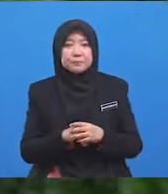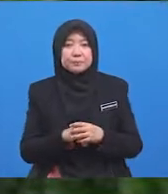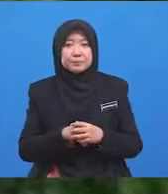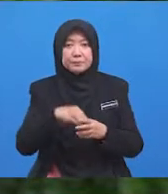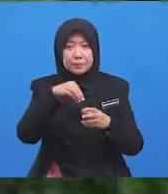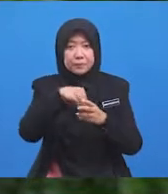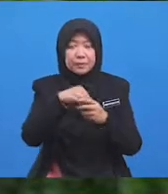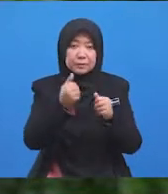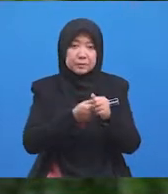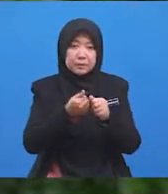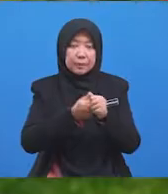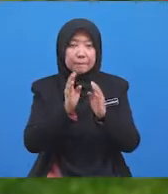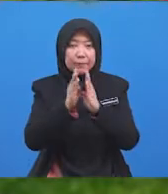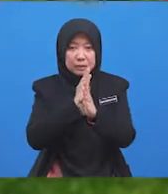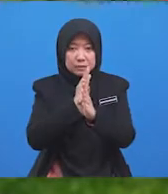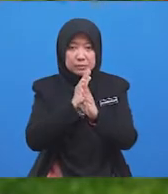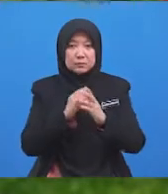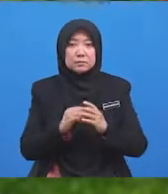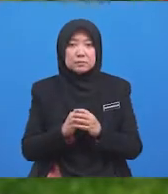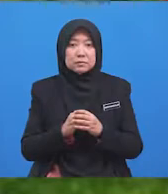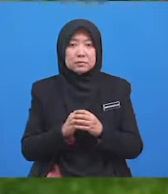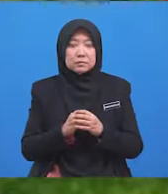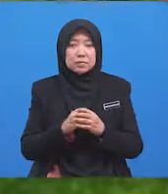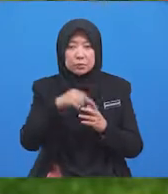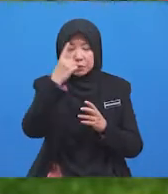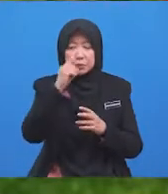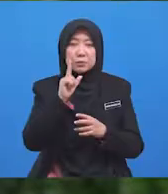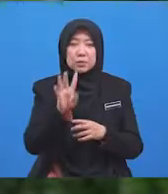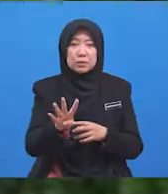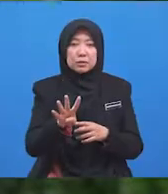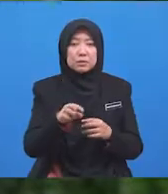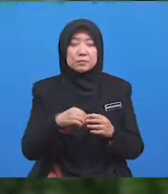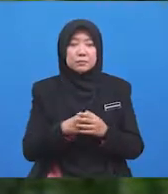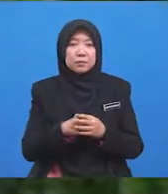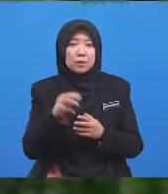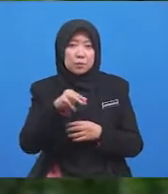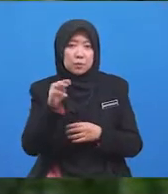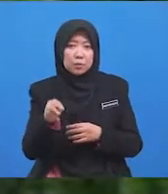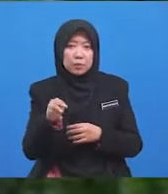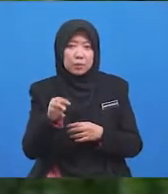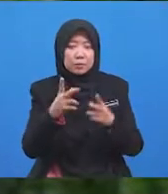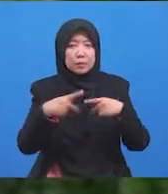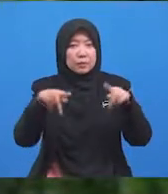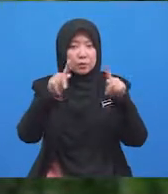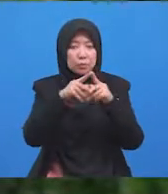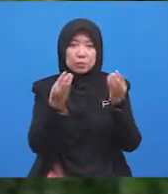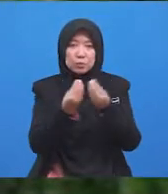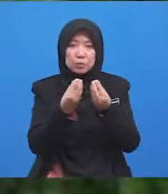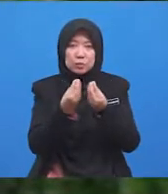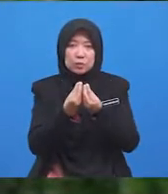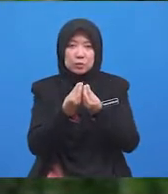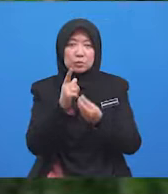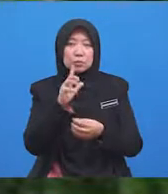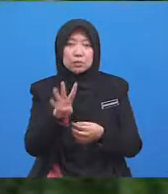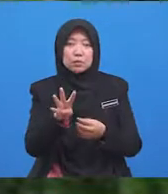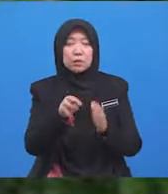dalam setiap Paris pagi bilangan suku kate juga murid perlu menyampaikan Jumlah suku kata